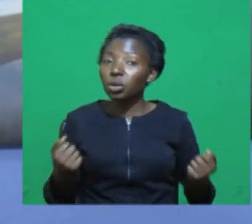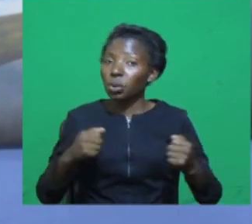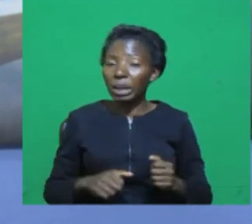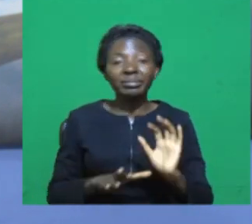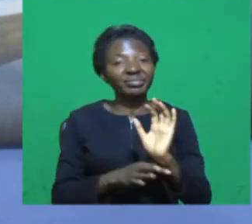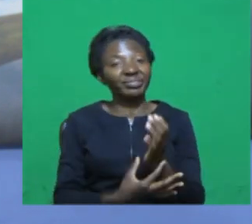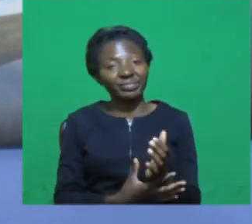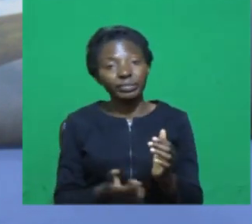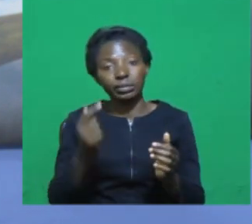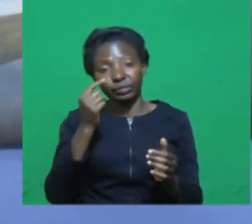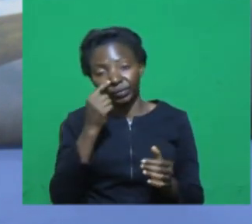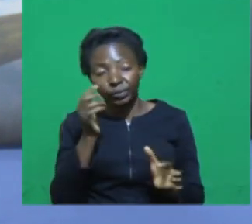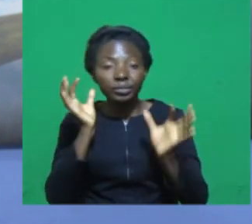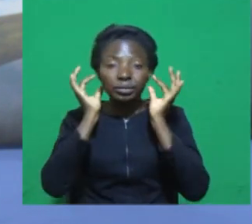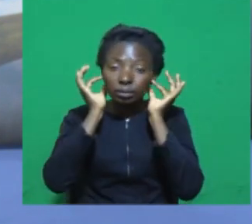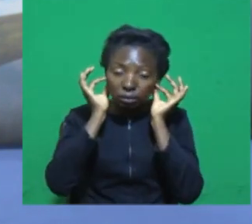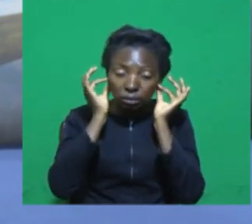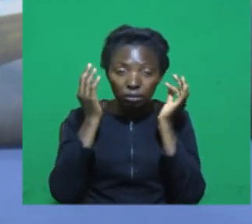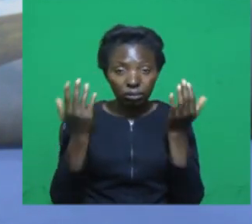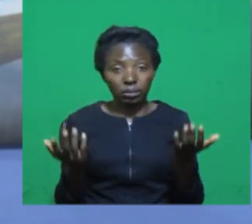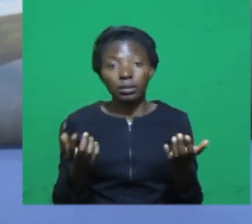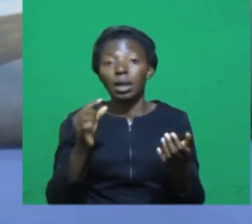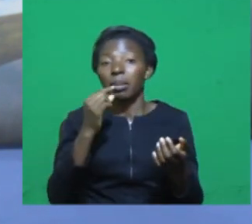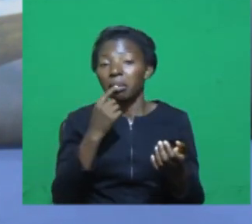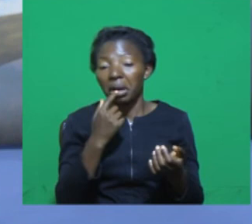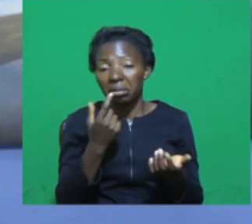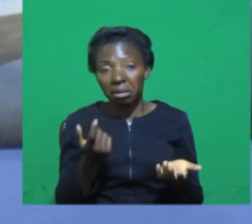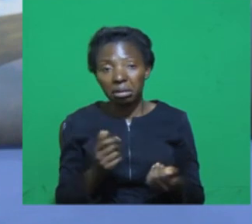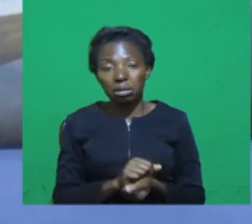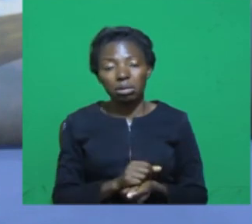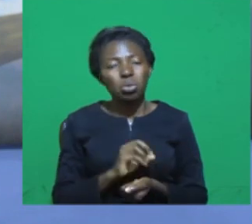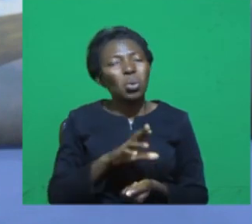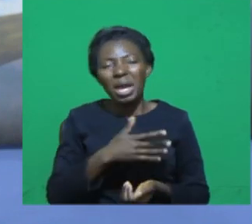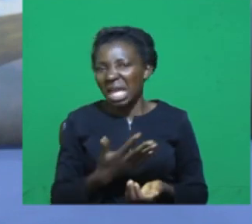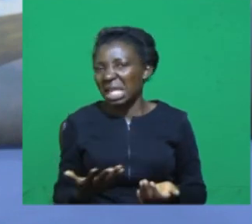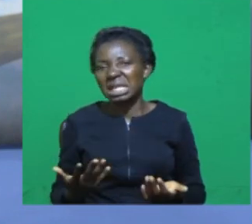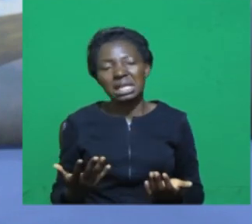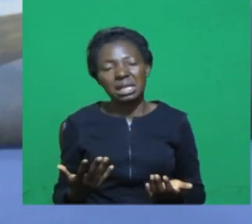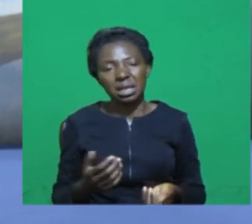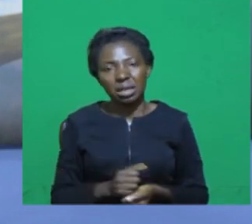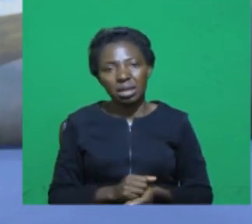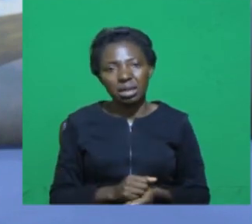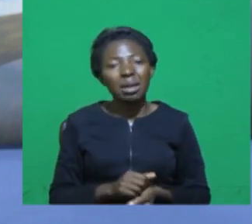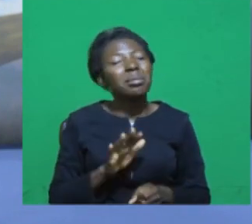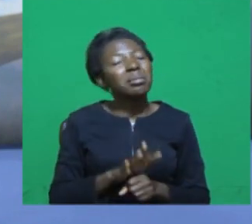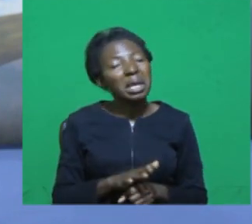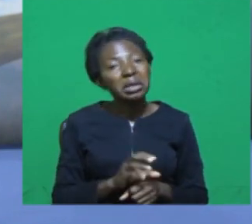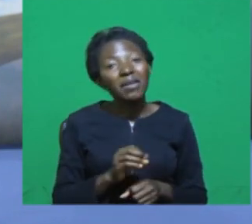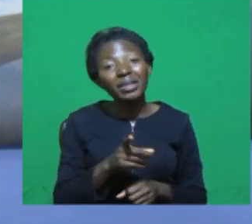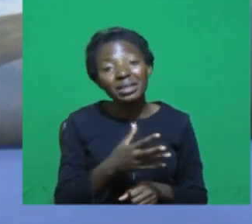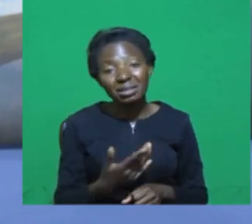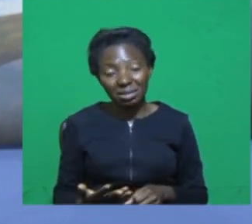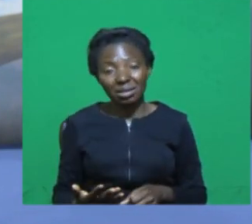iri kushandiswa pangave panzeve, pamhuno, parurimi kana pamwe paogani ipi, zhinji yacho